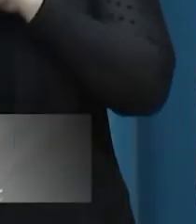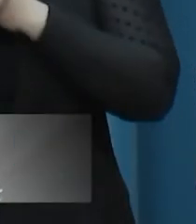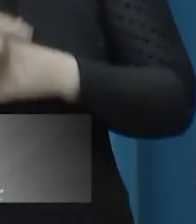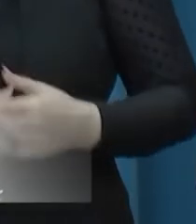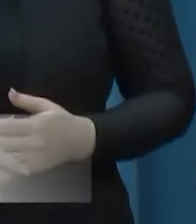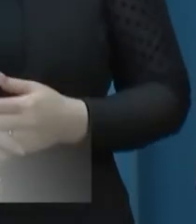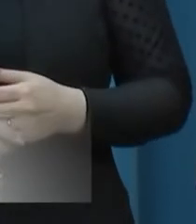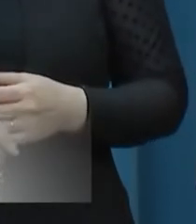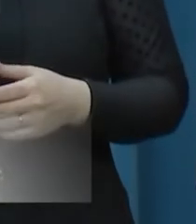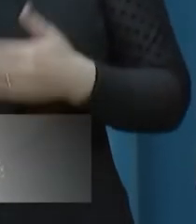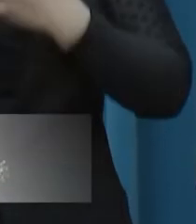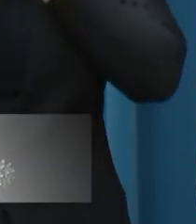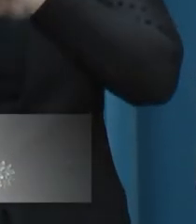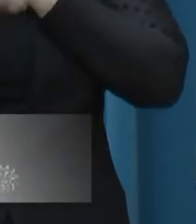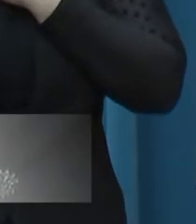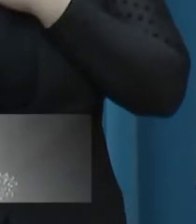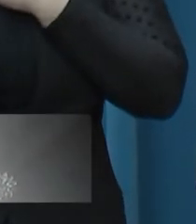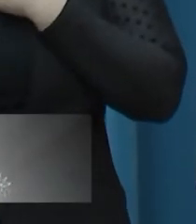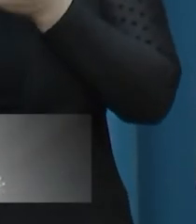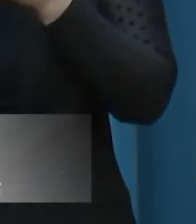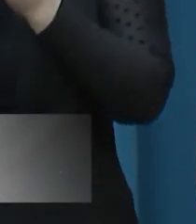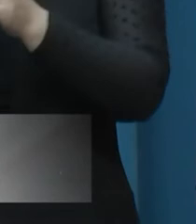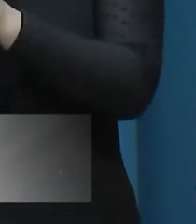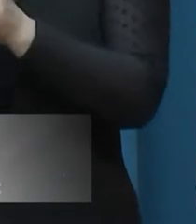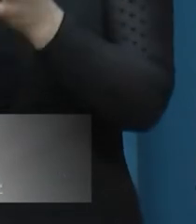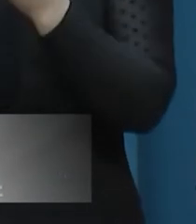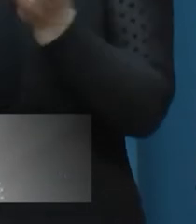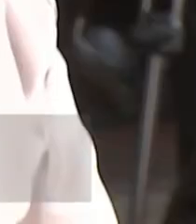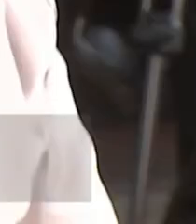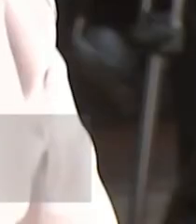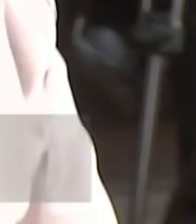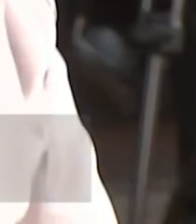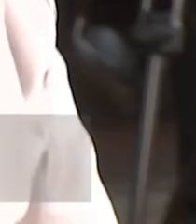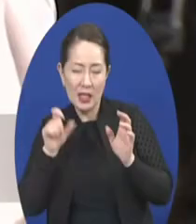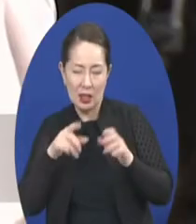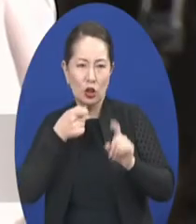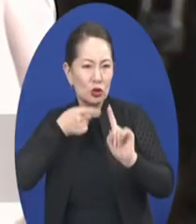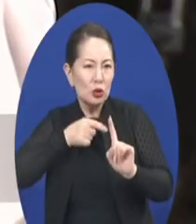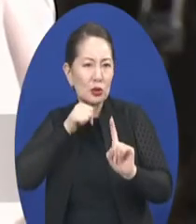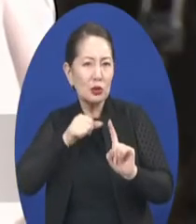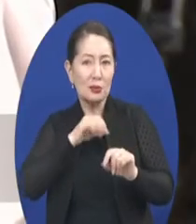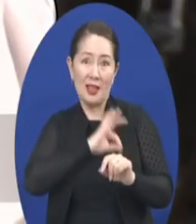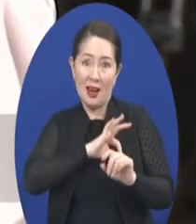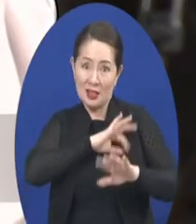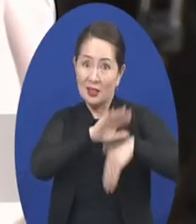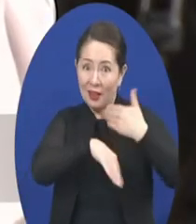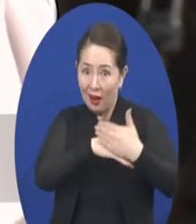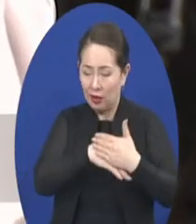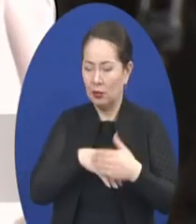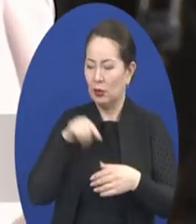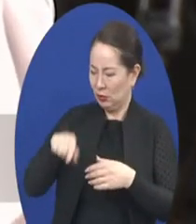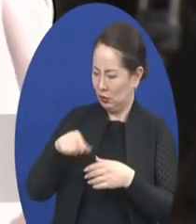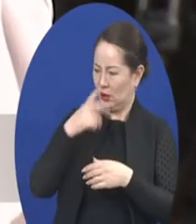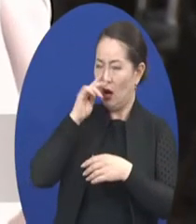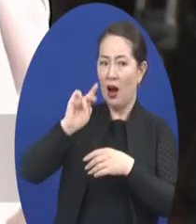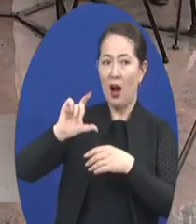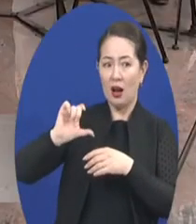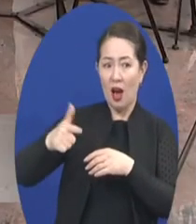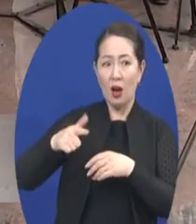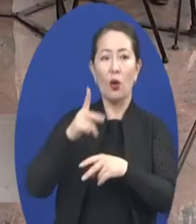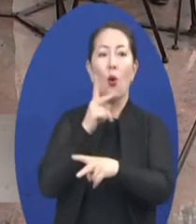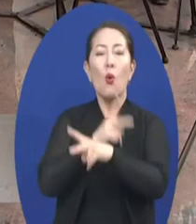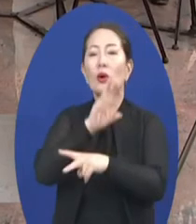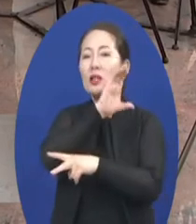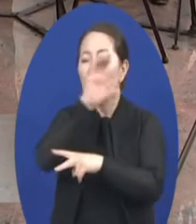хийгдсэн. Мөн 20 зээл буюу 592 тэрбум төгрөгийг зориулалтын бусаар ашигласан асуудал үүсч хэргийг